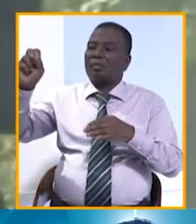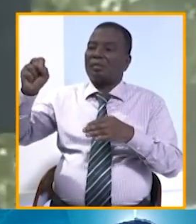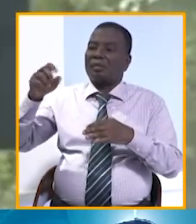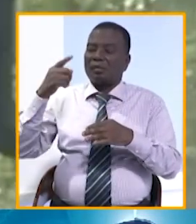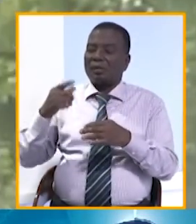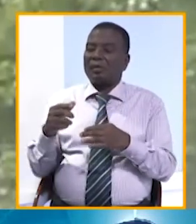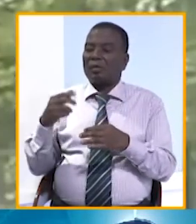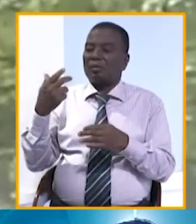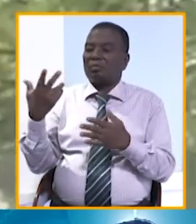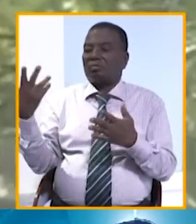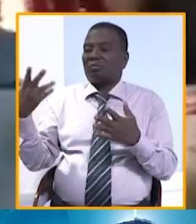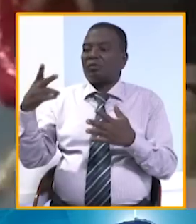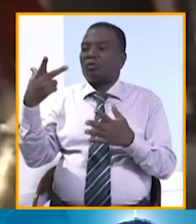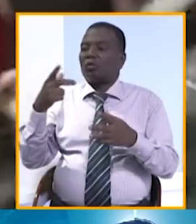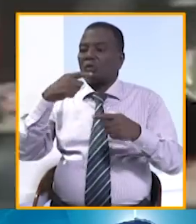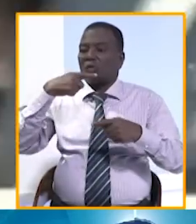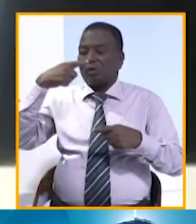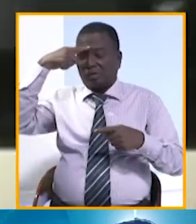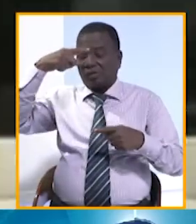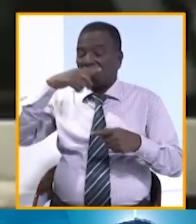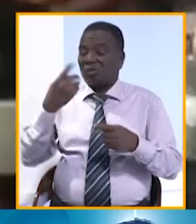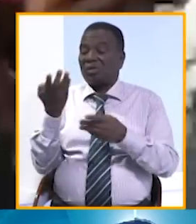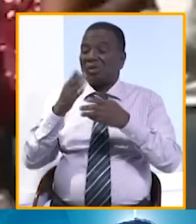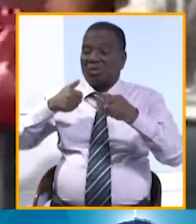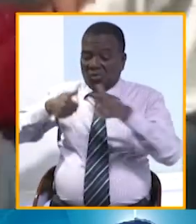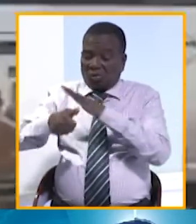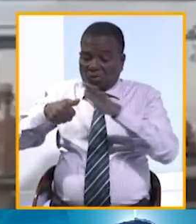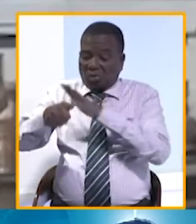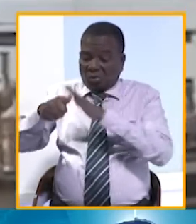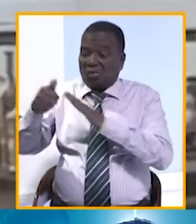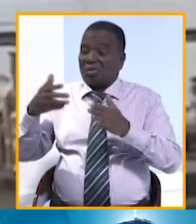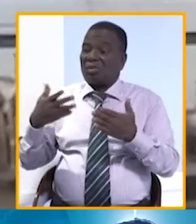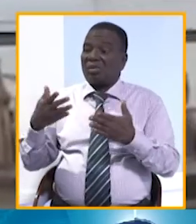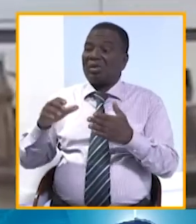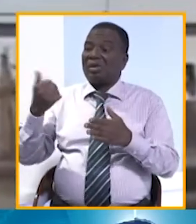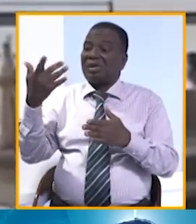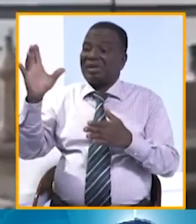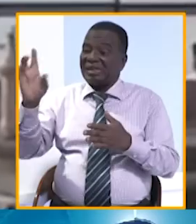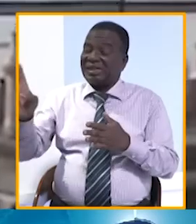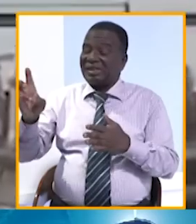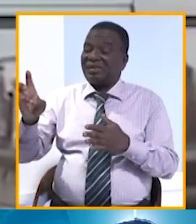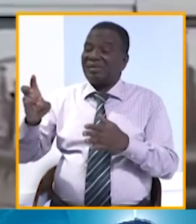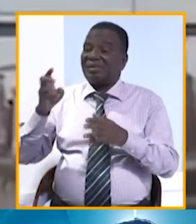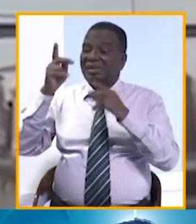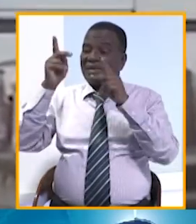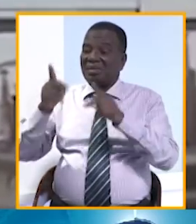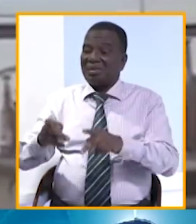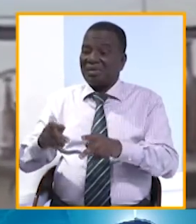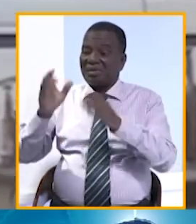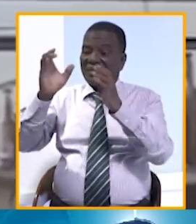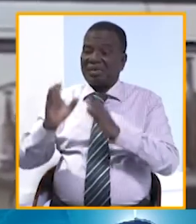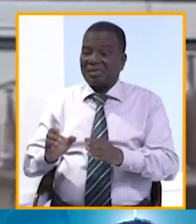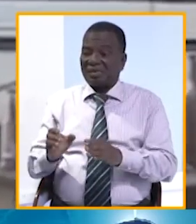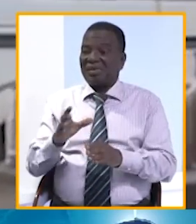d'Abidjan. Les faits remontent pour rappel au 13 mars 2016 lorsque 19 civils et 3 militaires ont perdu la vie au